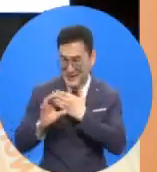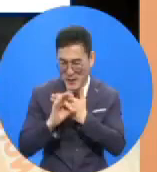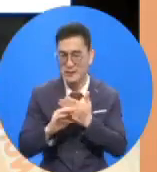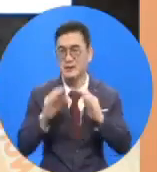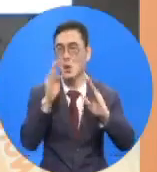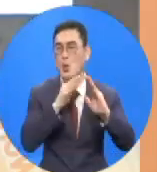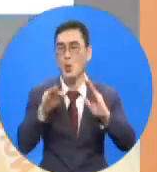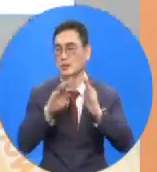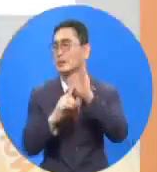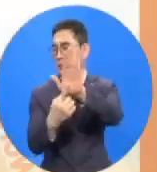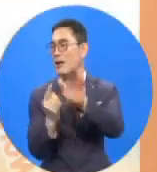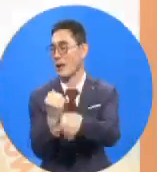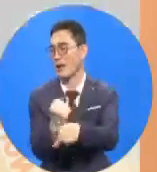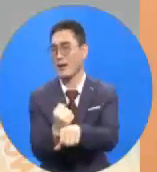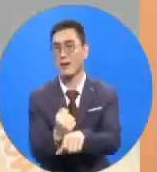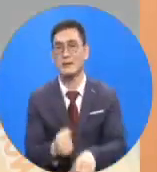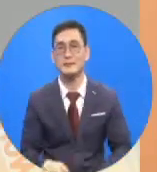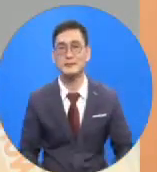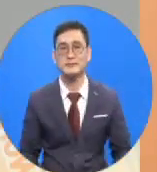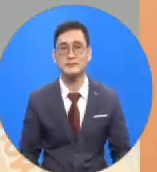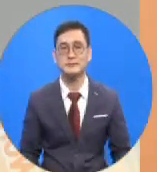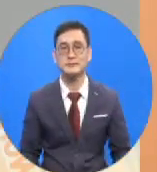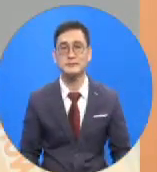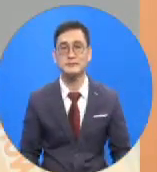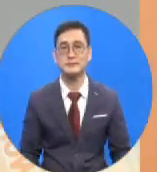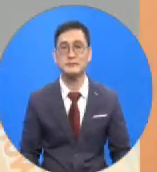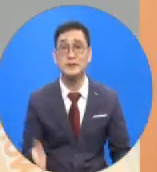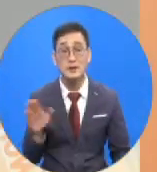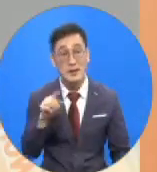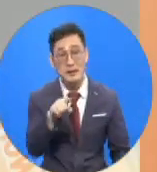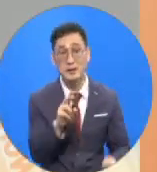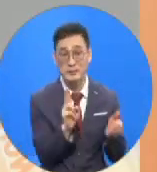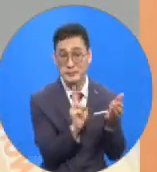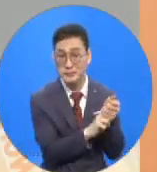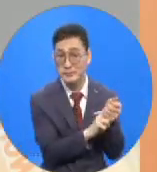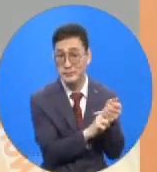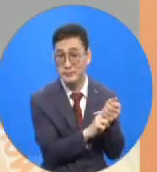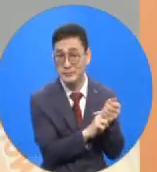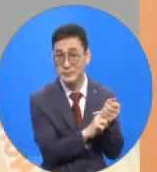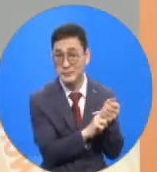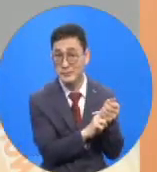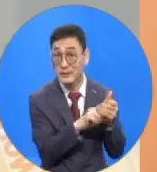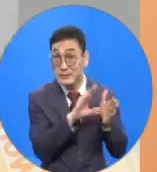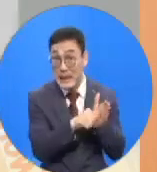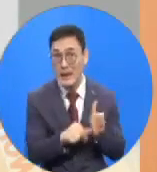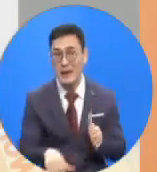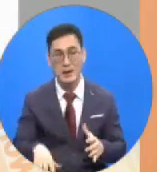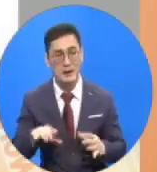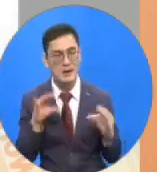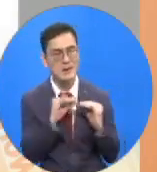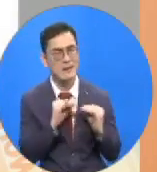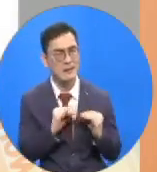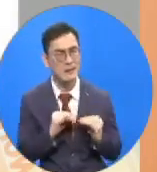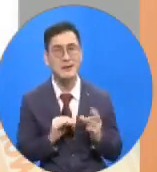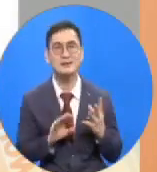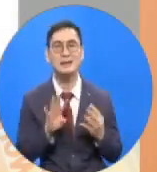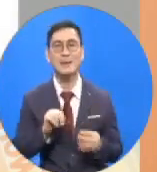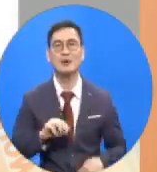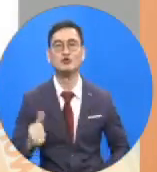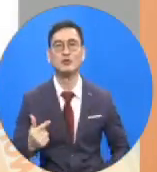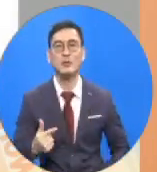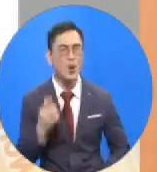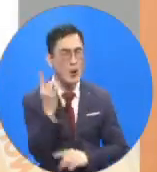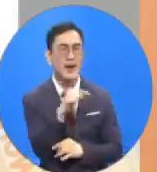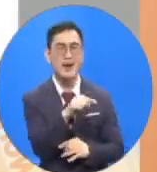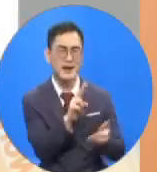거예요 그런데 지금 이 글은 비공개 상태에서 4만 6천명의 송이가 이루어졌습니다 비공개 처리를 해도 못 보는 거